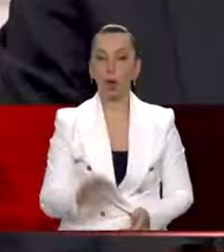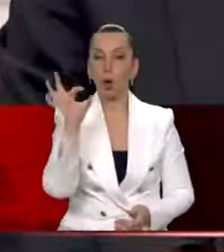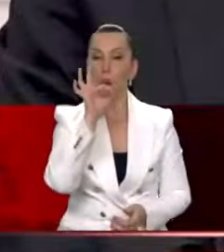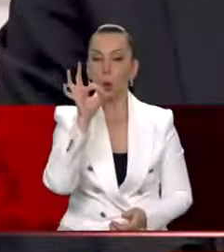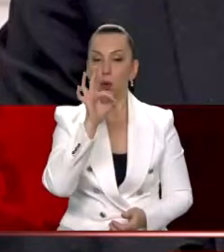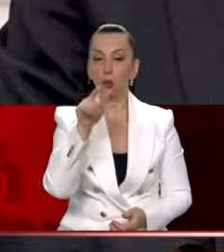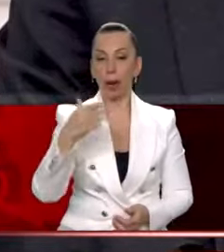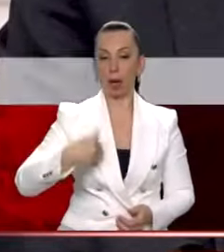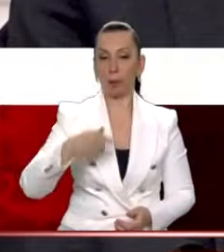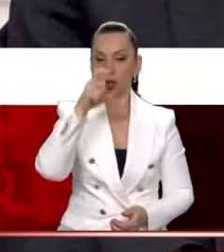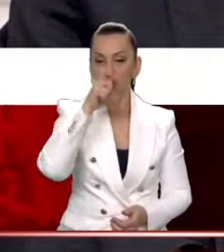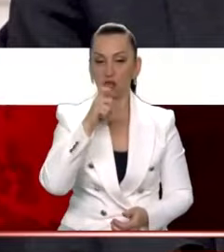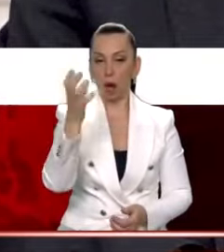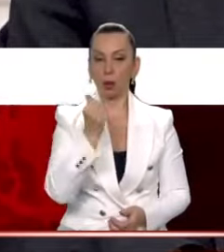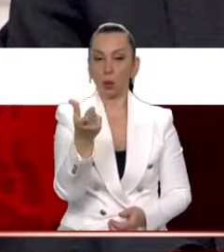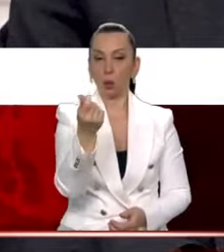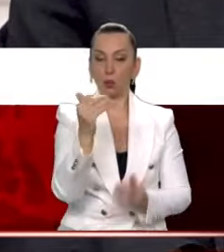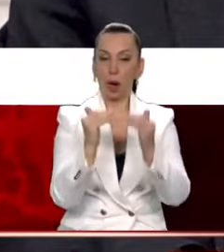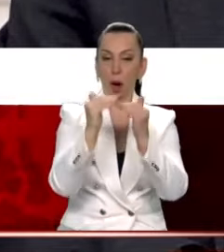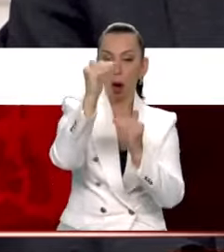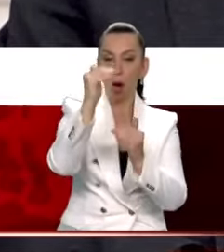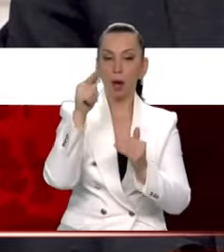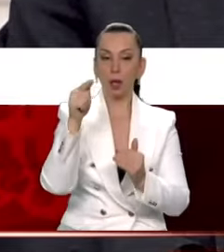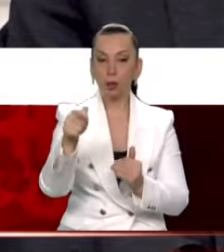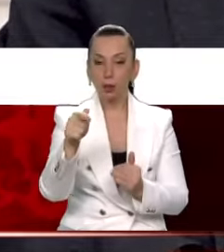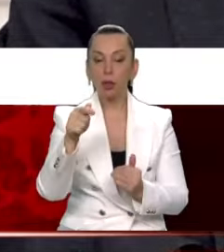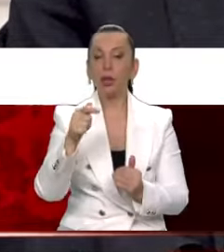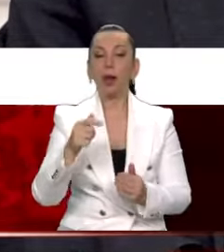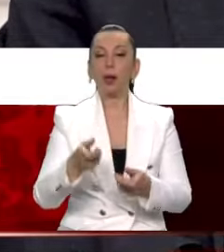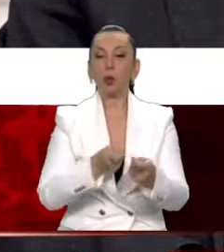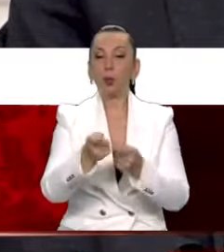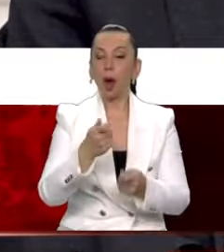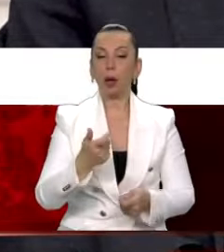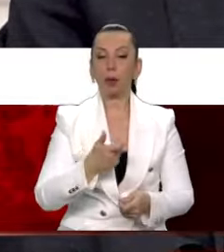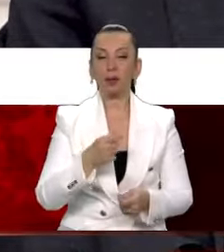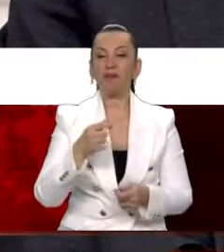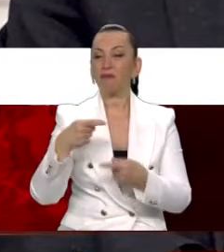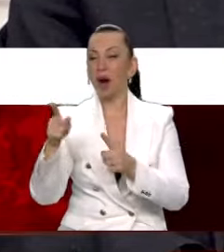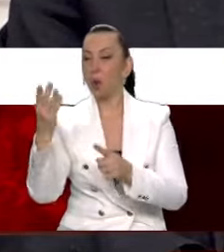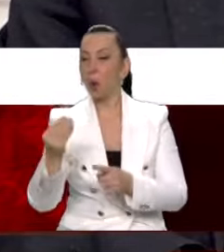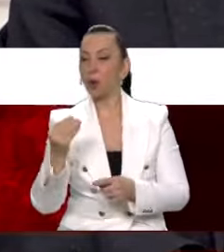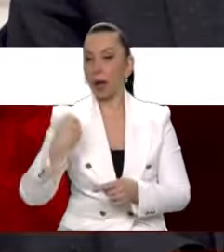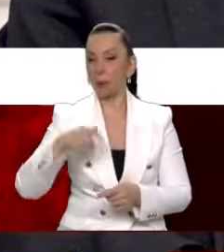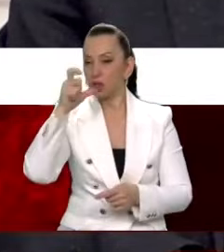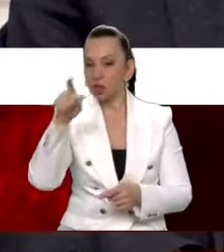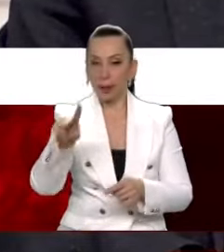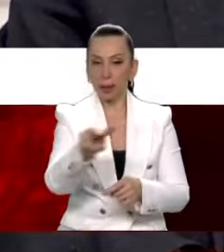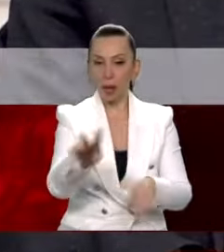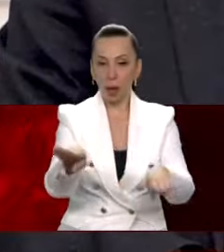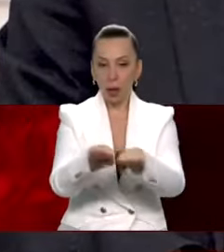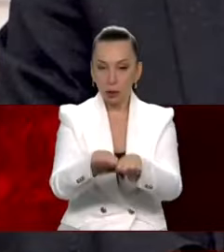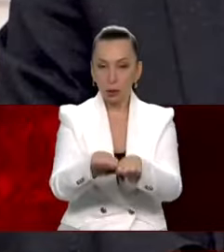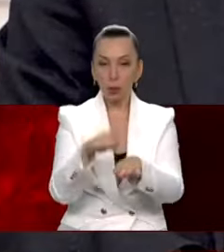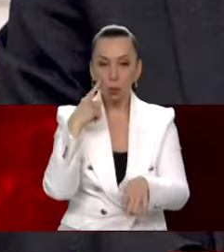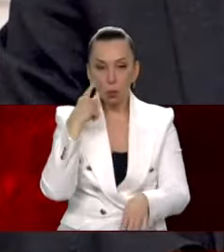Ocak ayında kamu işçilerinin aldığı ücret artışlarının yürürlülük tarihi farklı olan kamu işçileriyle eşitlenmesi